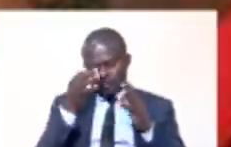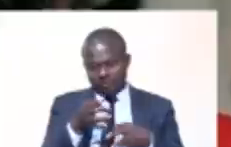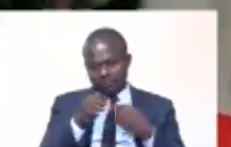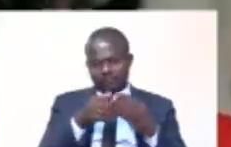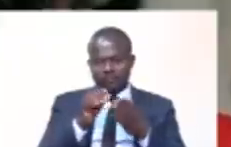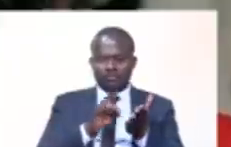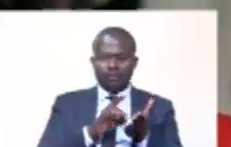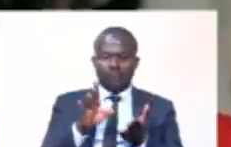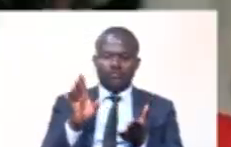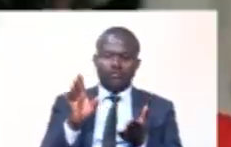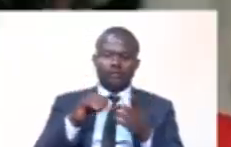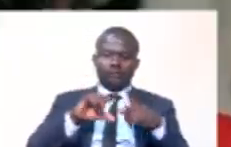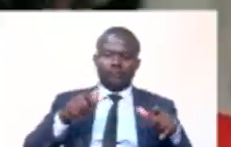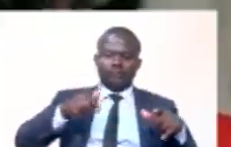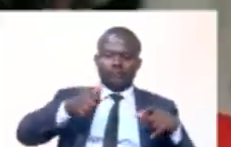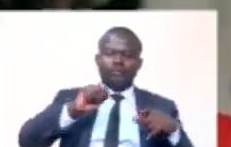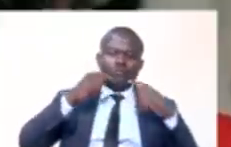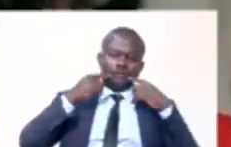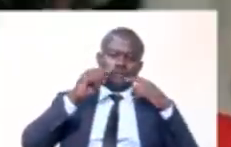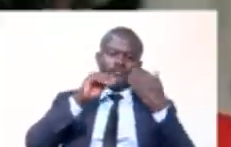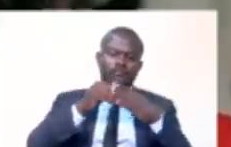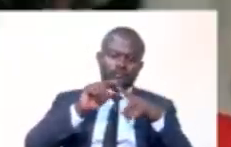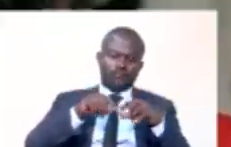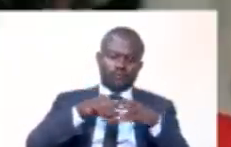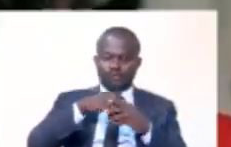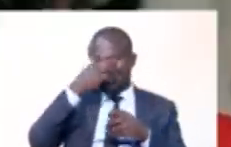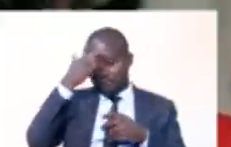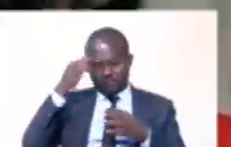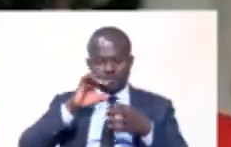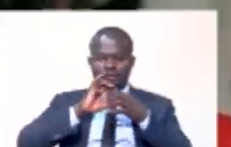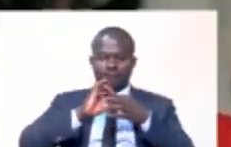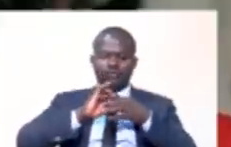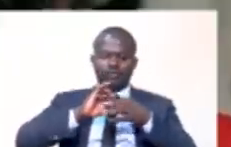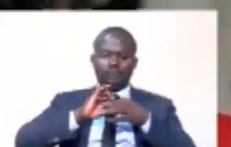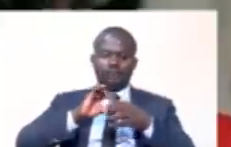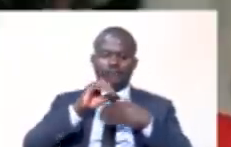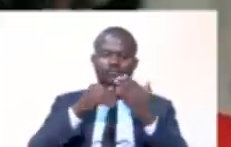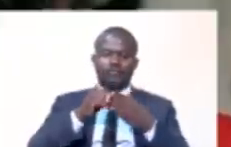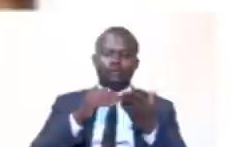icyo kubirukana ku butaka bwayo ikabivuga ko gishingiye ku mpamvu za diplomasi cyangwa se